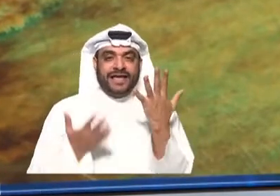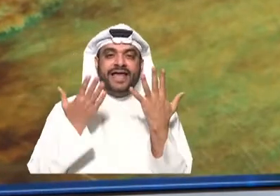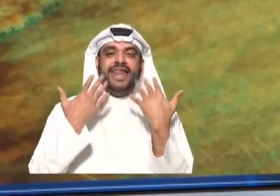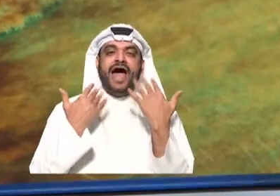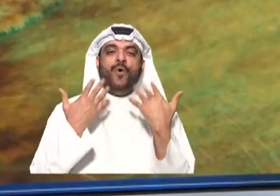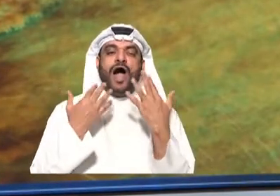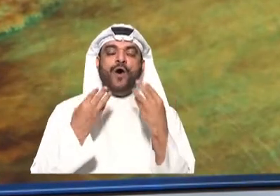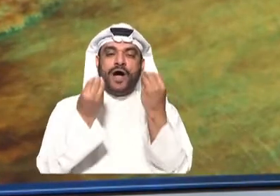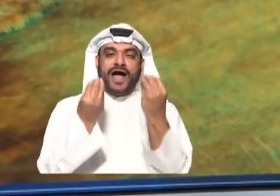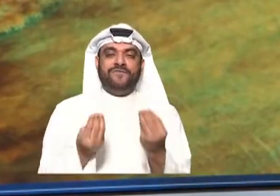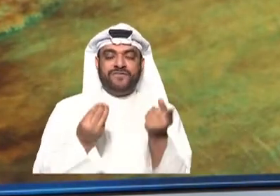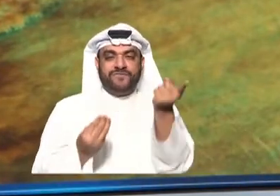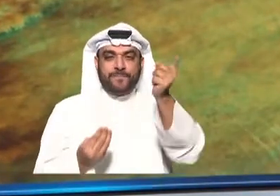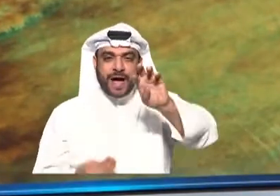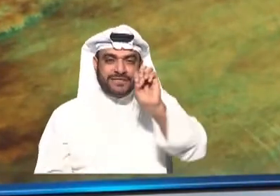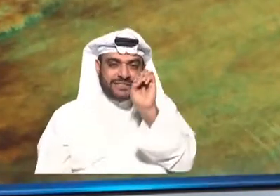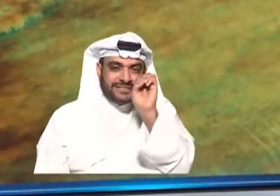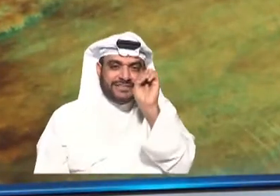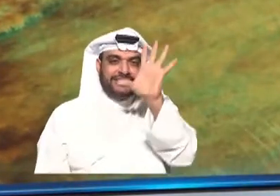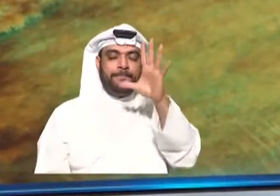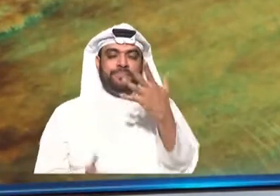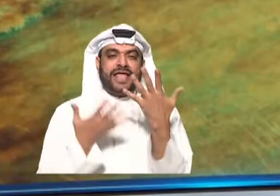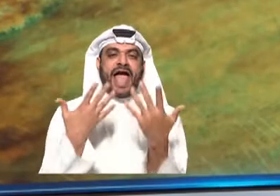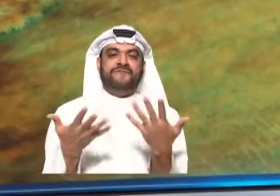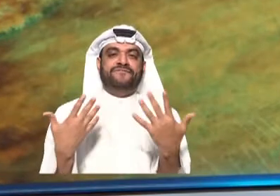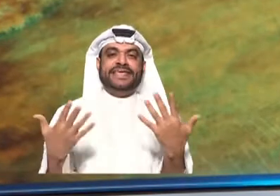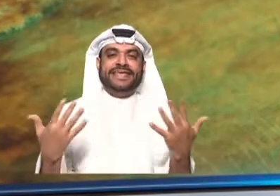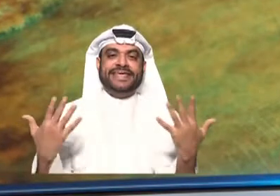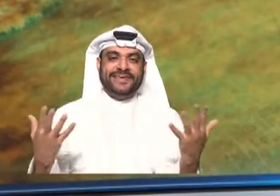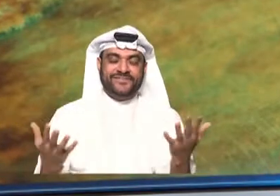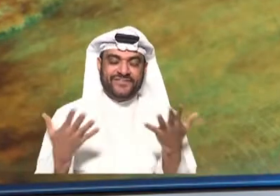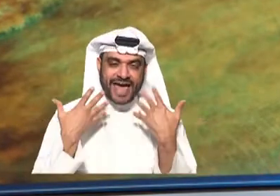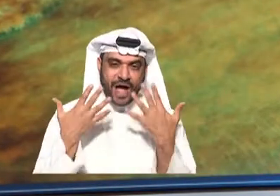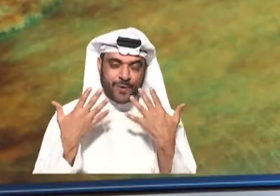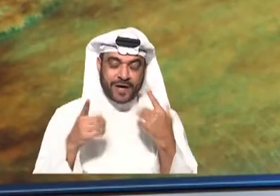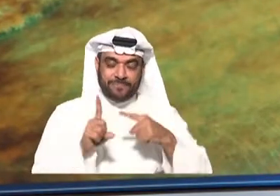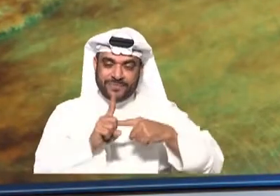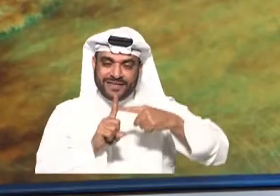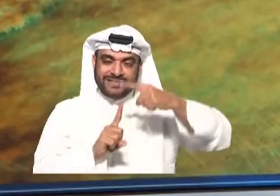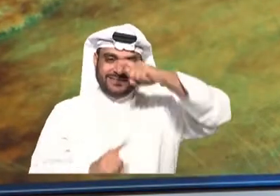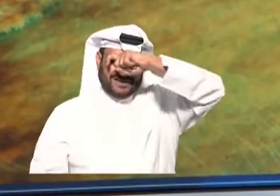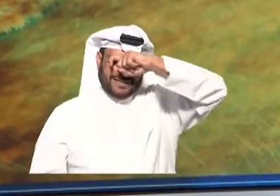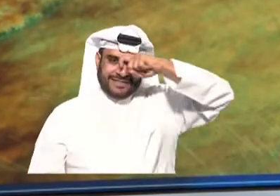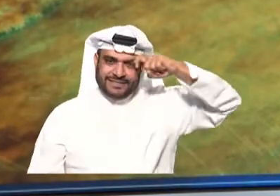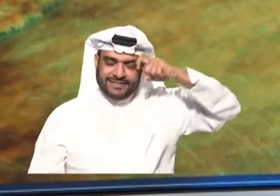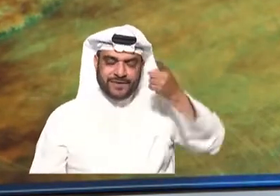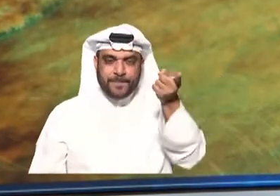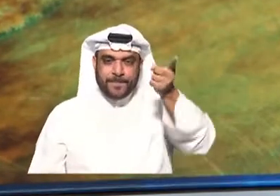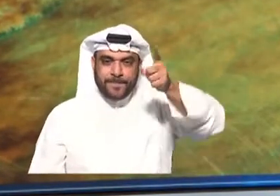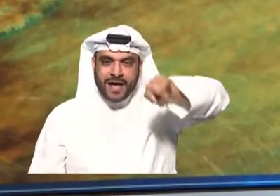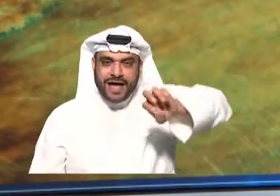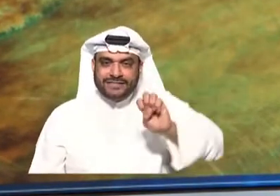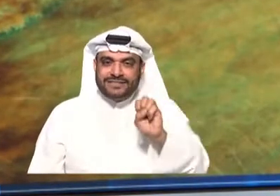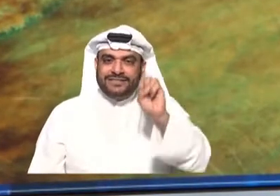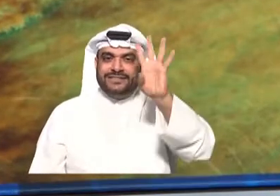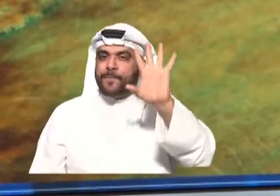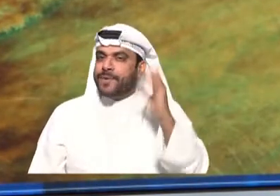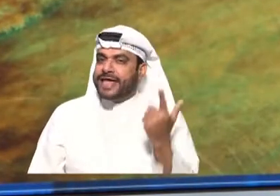إلى شمالية شرقية خفيفة إلى معتدلة السرعة بشكل عام، ودرجات الحرارة متوقع تصل ما بين